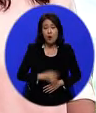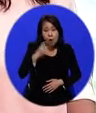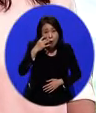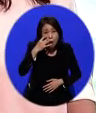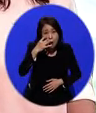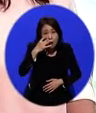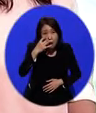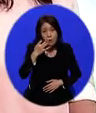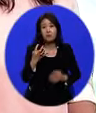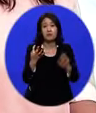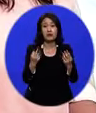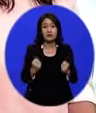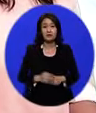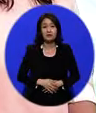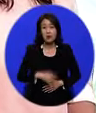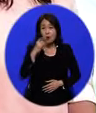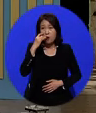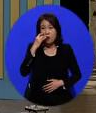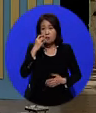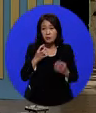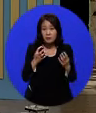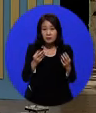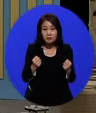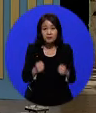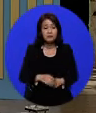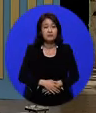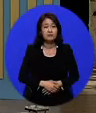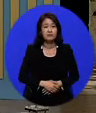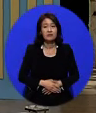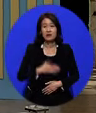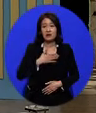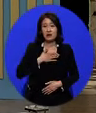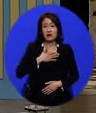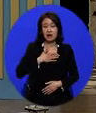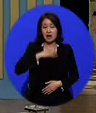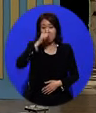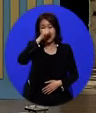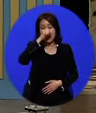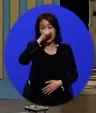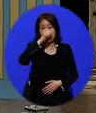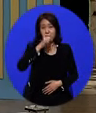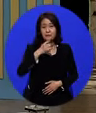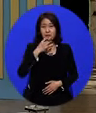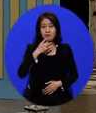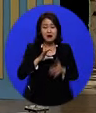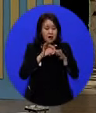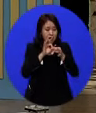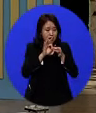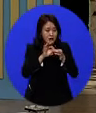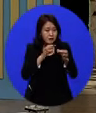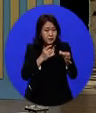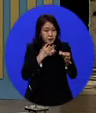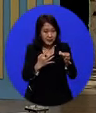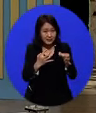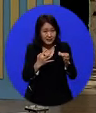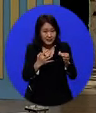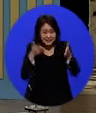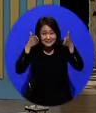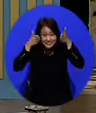호기심 덩어리들이죠. 호기심 덩어리인데 자기가 좋아하는 거, 관심 갖는